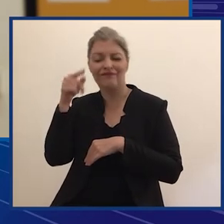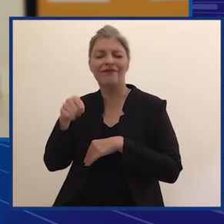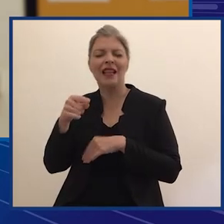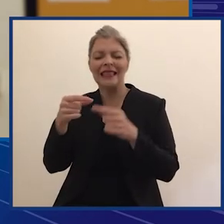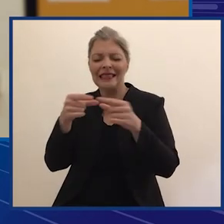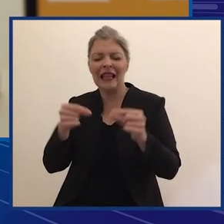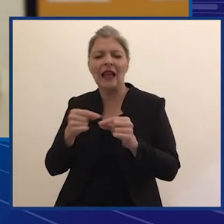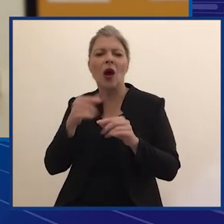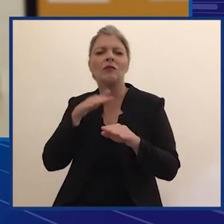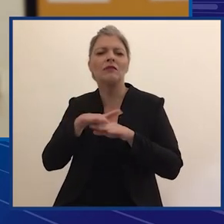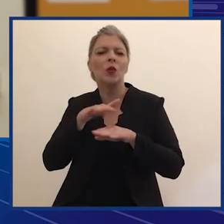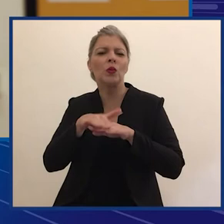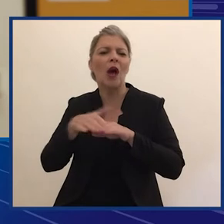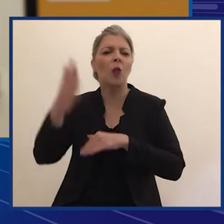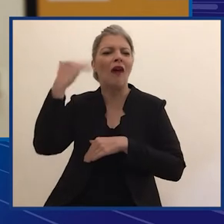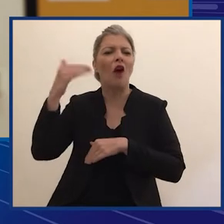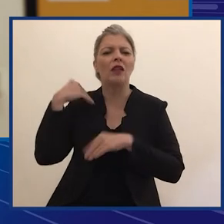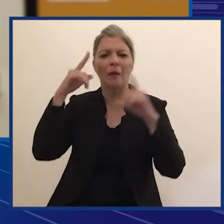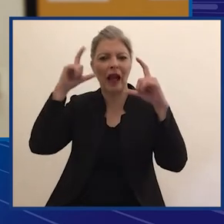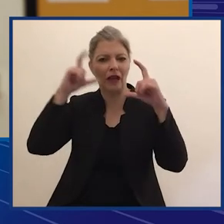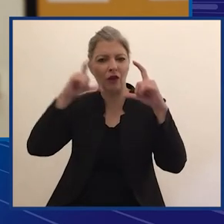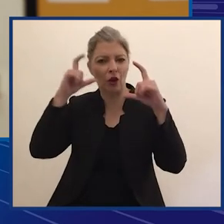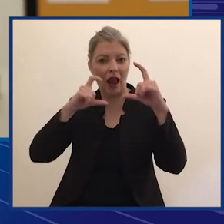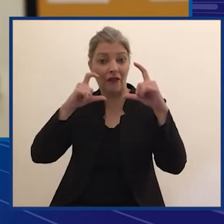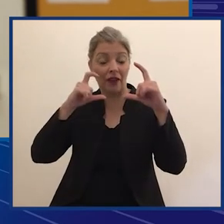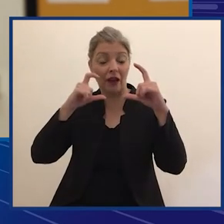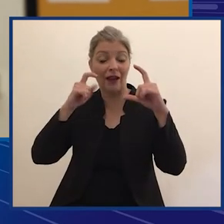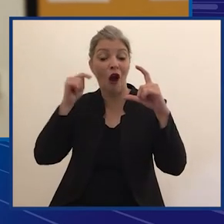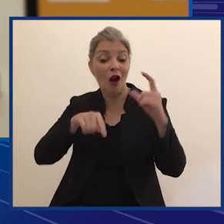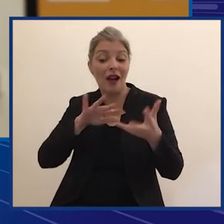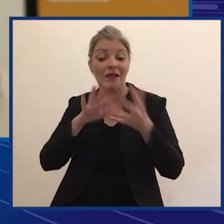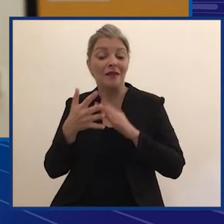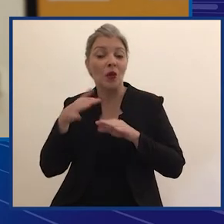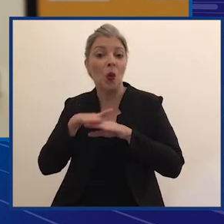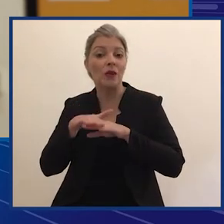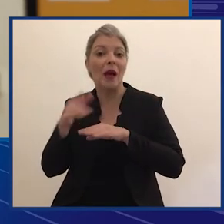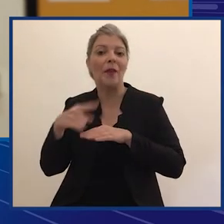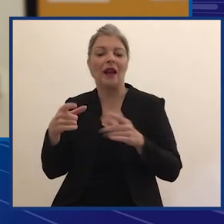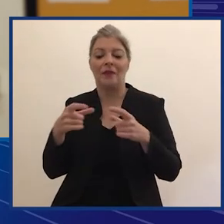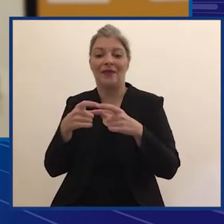macchine fotografiche, ma all'uopo possono essere utilizzate anche per hard disk di capacità limitata.